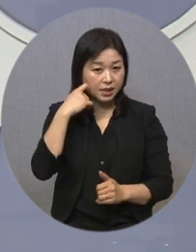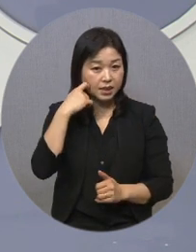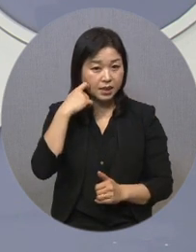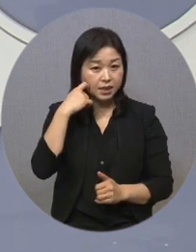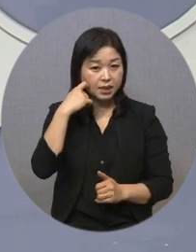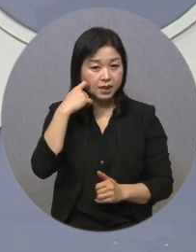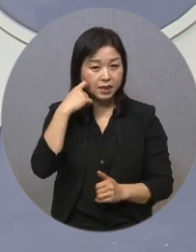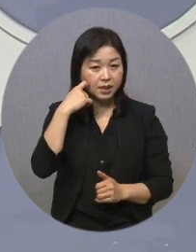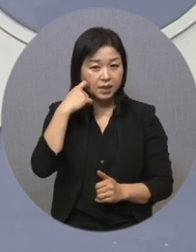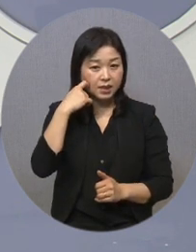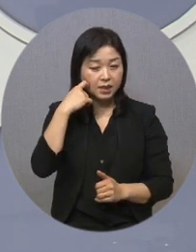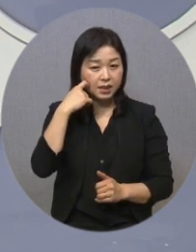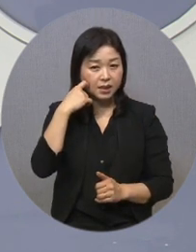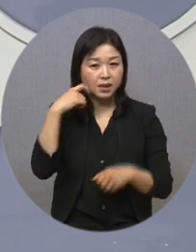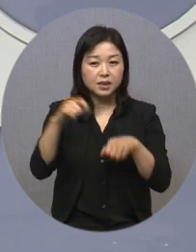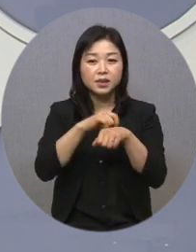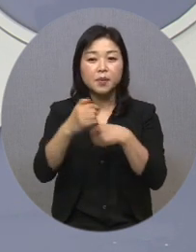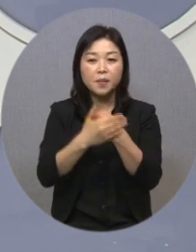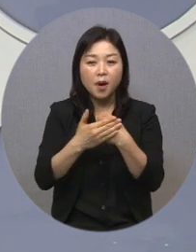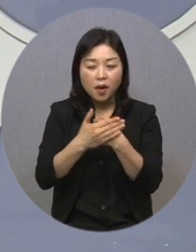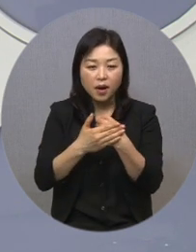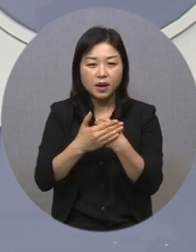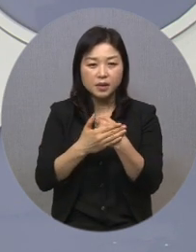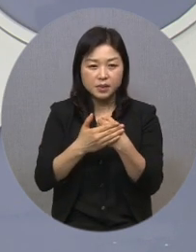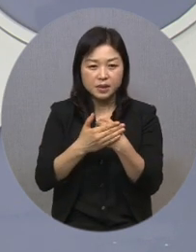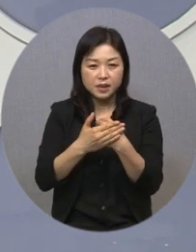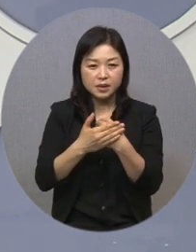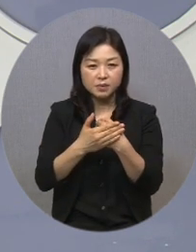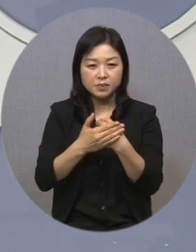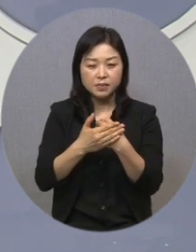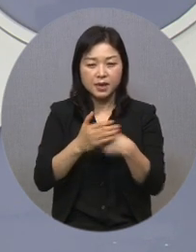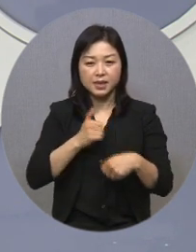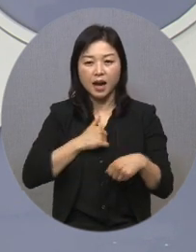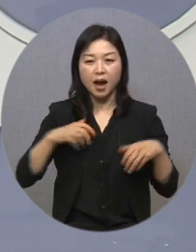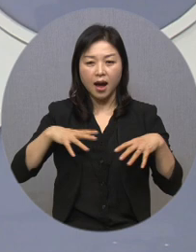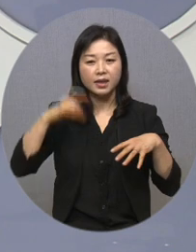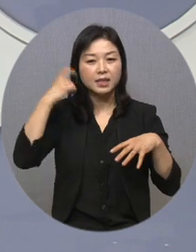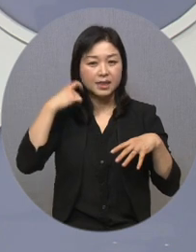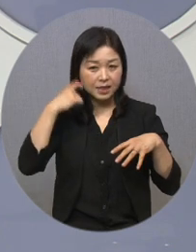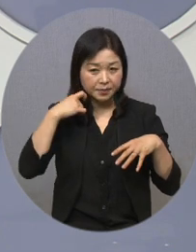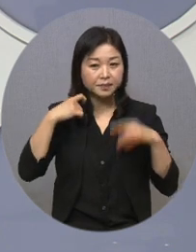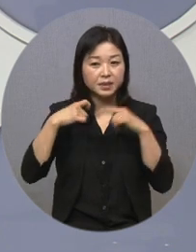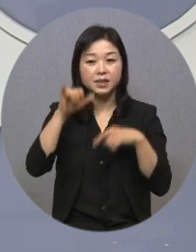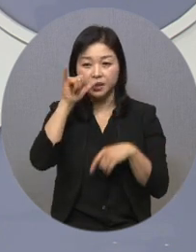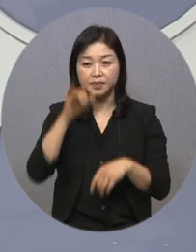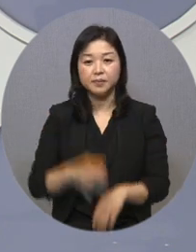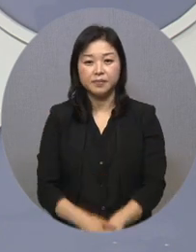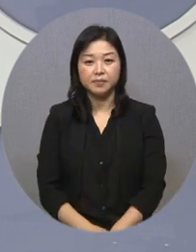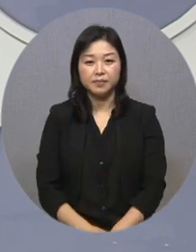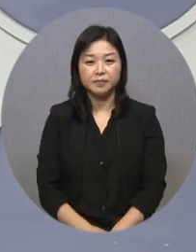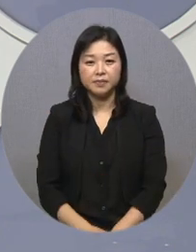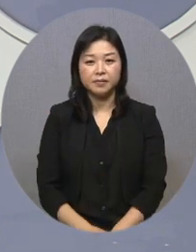있는 특례 상황이다. 느끼는 자긍심의 내용으로다가 볼 수 있겠습니다.